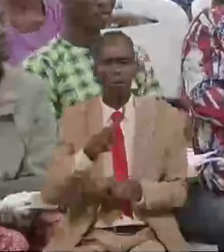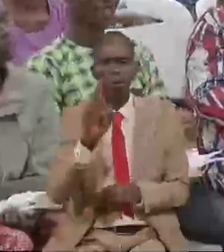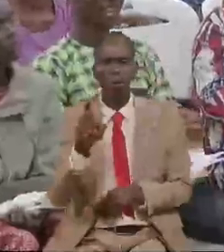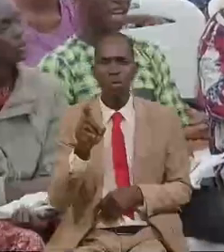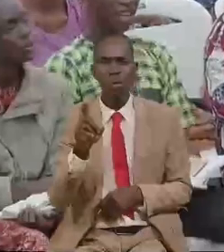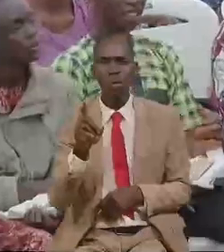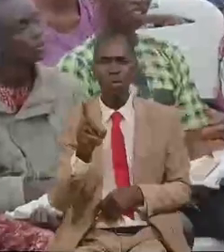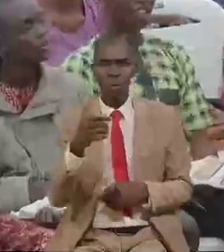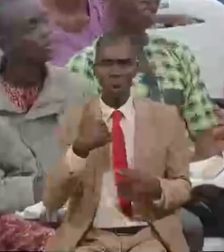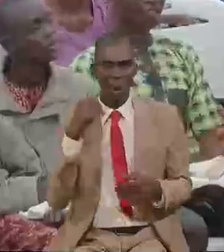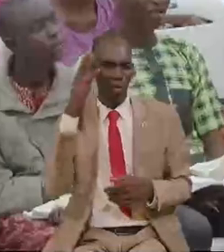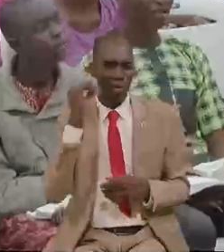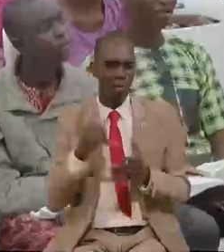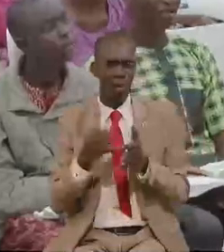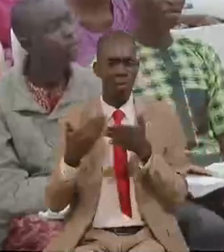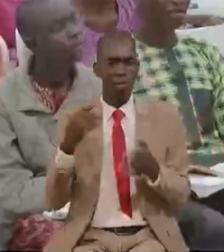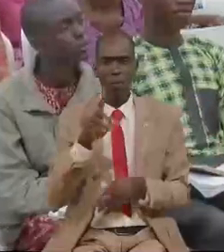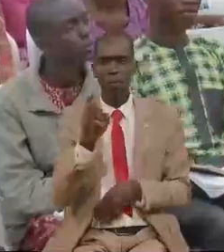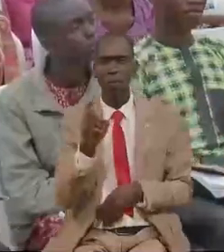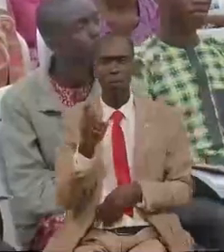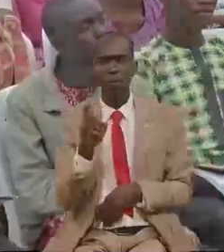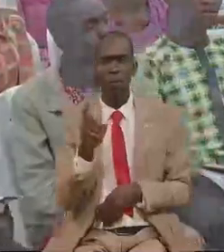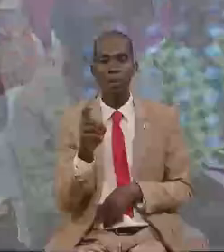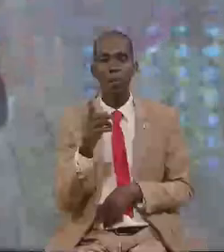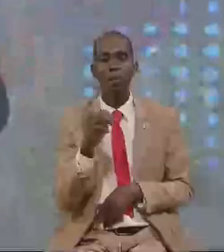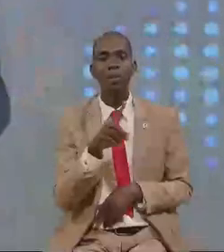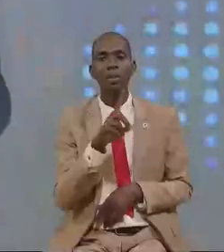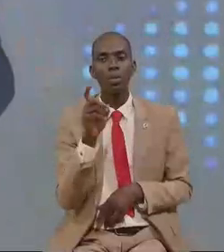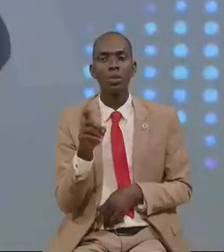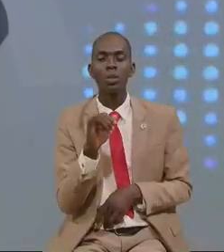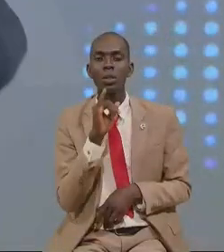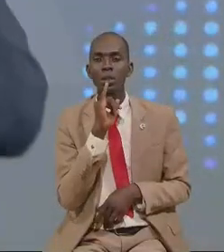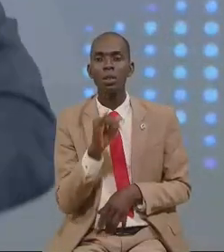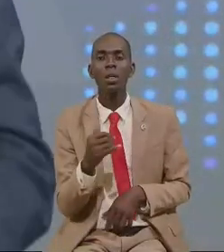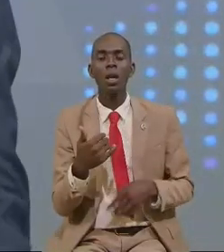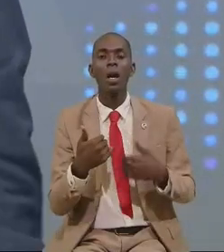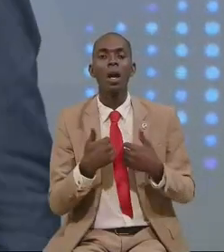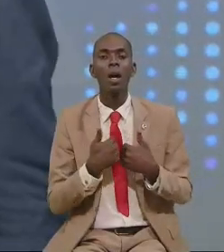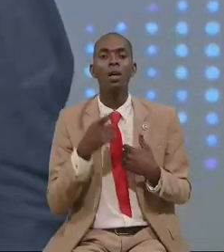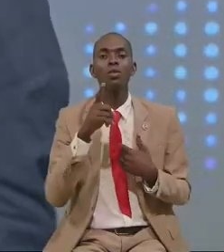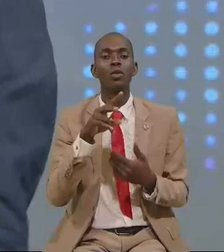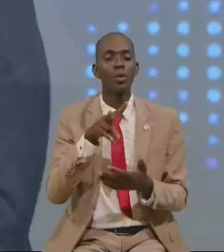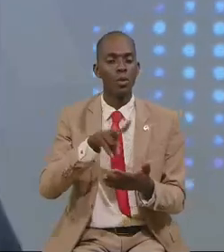Répondez non. La question est, est-ce que tu as lu le livre?